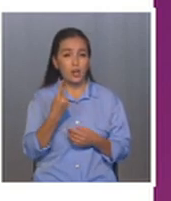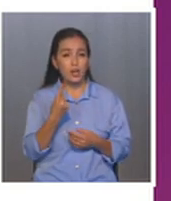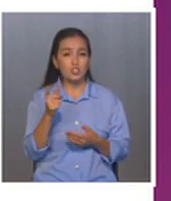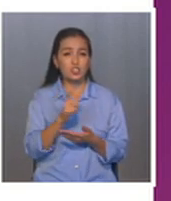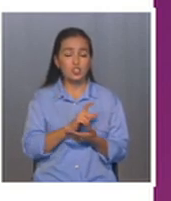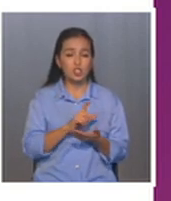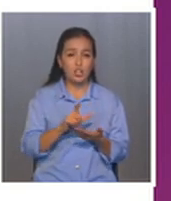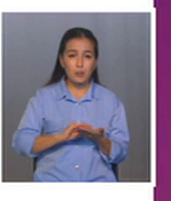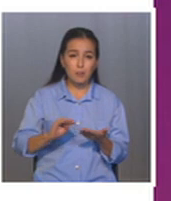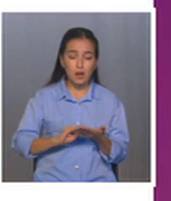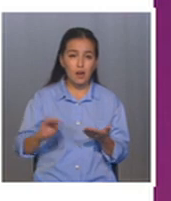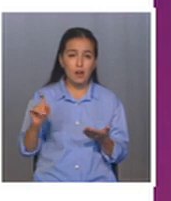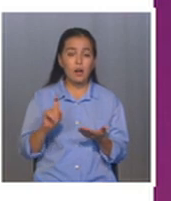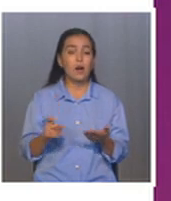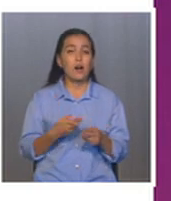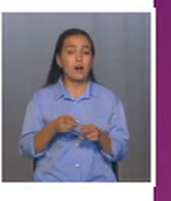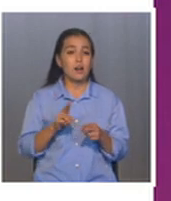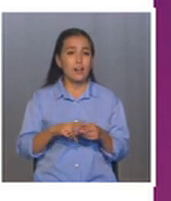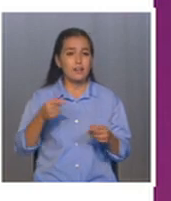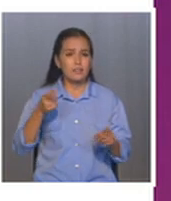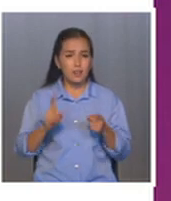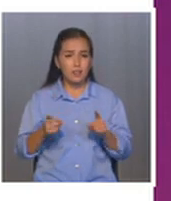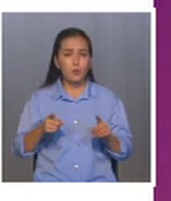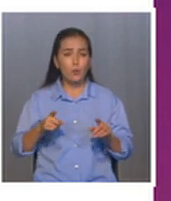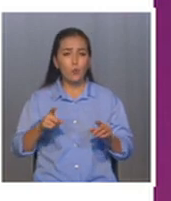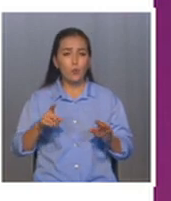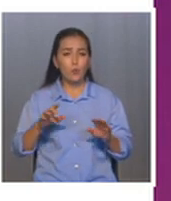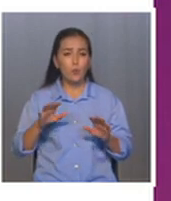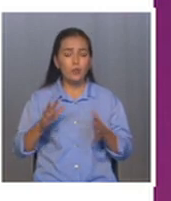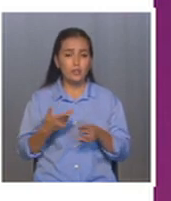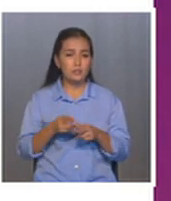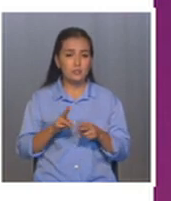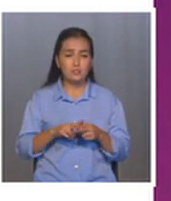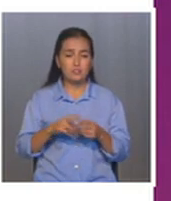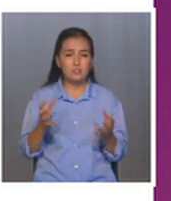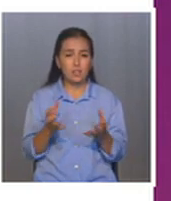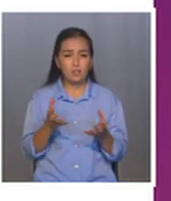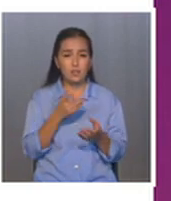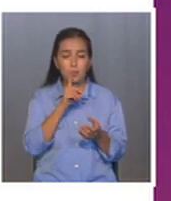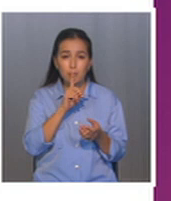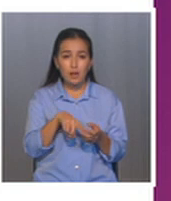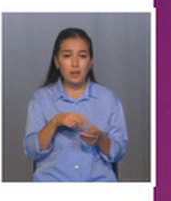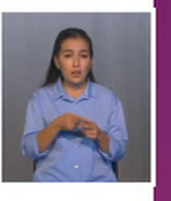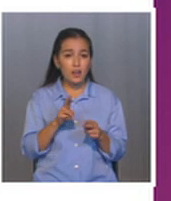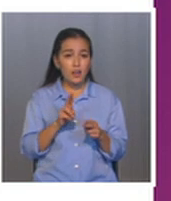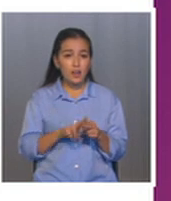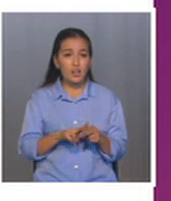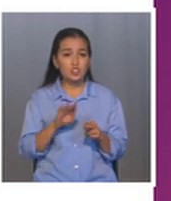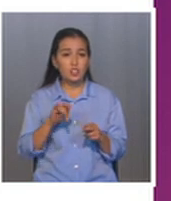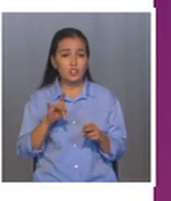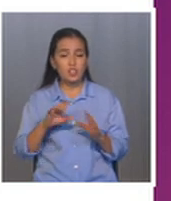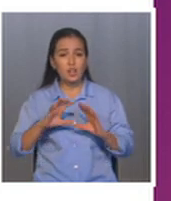Тарихи шығармаларда оқиғаның дәлдігі сақтала бермейді. Бұл жанрда жалпы халықтық,